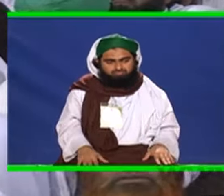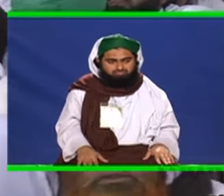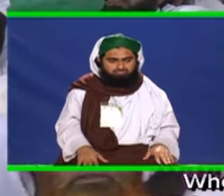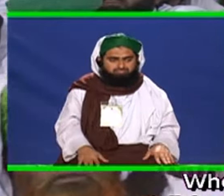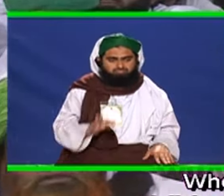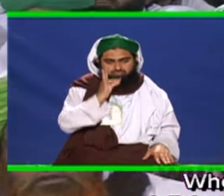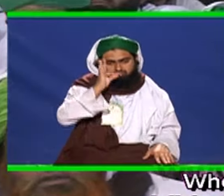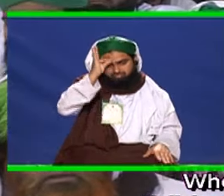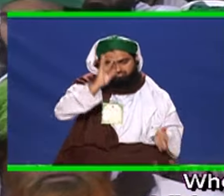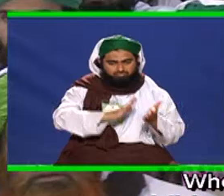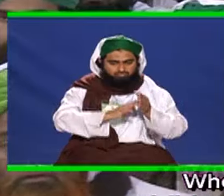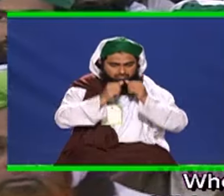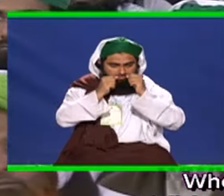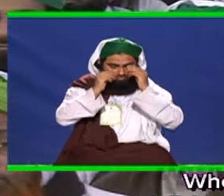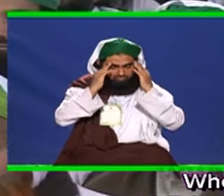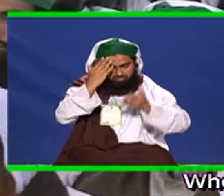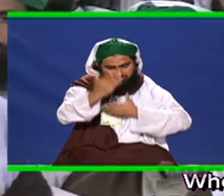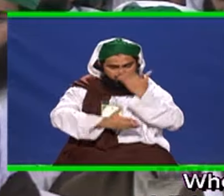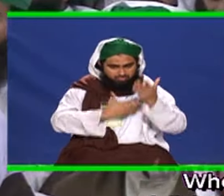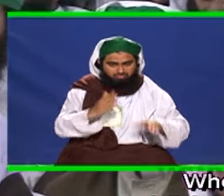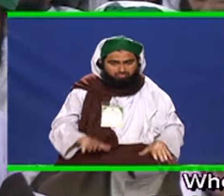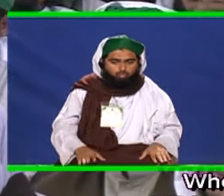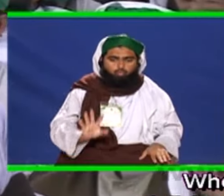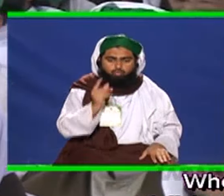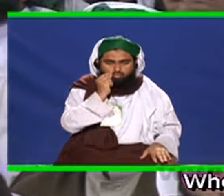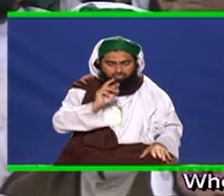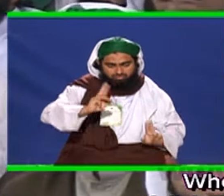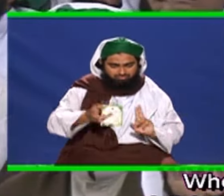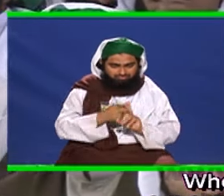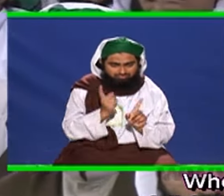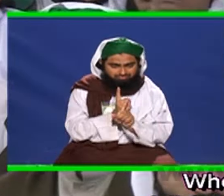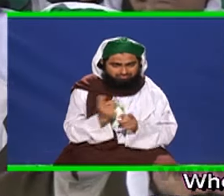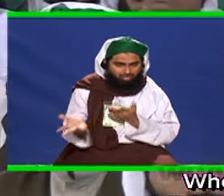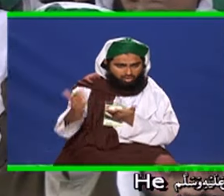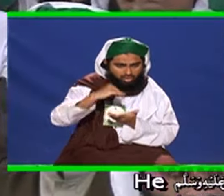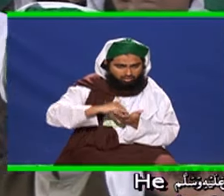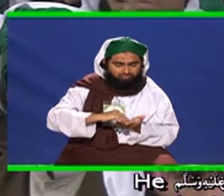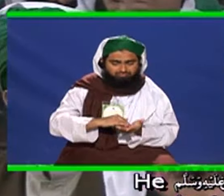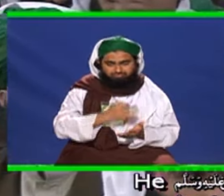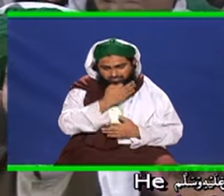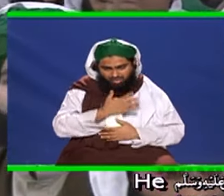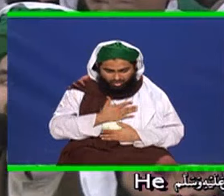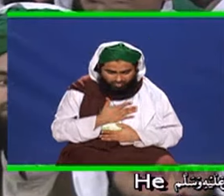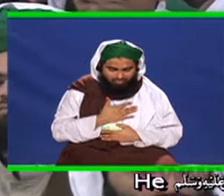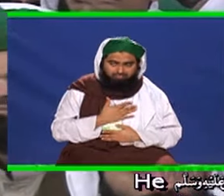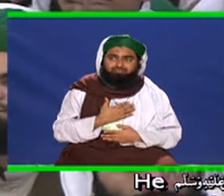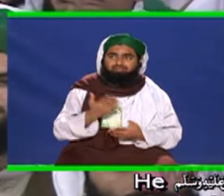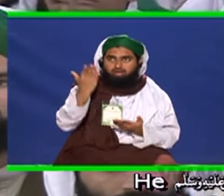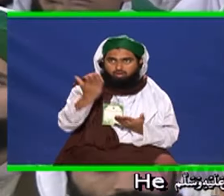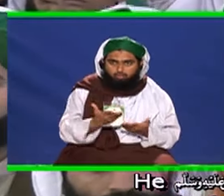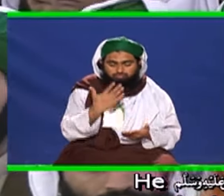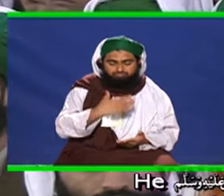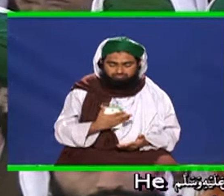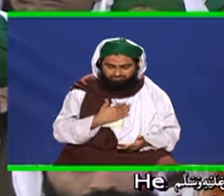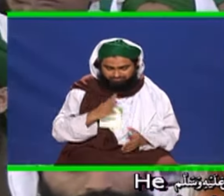ہے. تو بھارت سید عالم صلی اللہ تعالیٰ علیہ وسلم کے جب کوئی معزز شخص آتا تھا تو سرکار اس طرح اس کی مطلب عزت